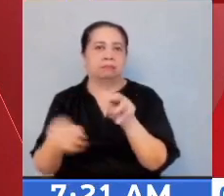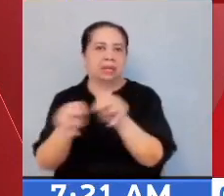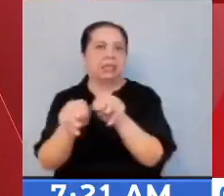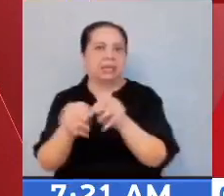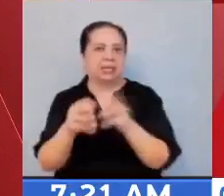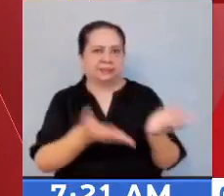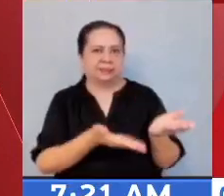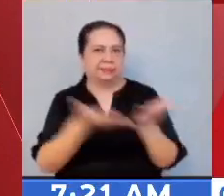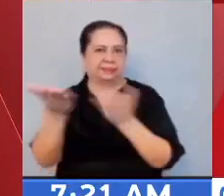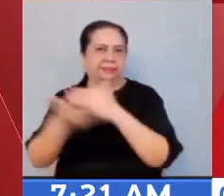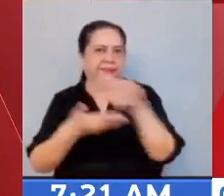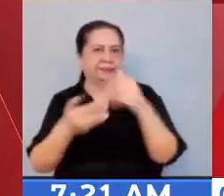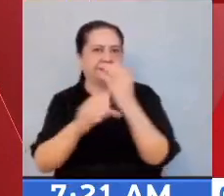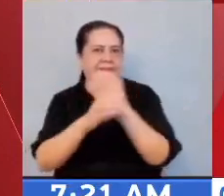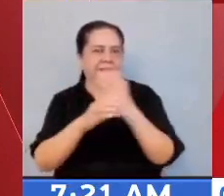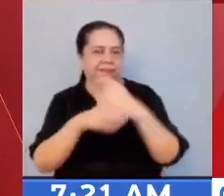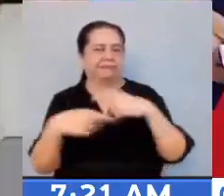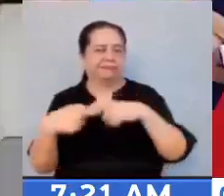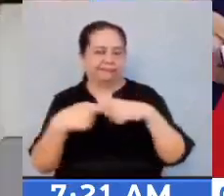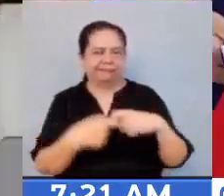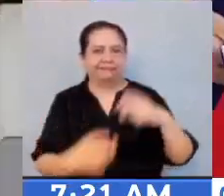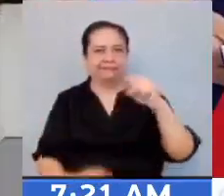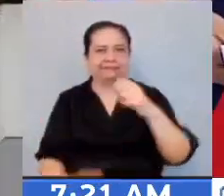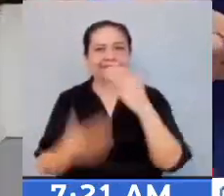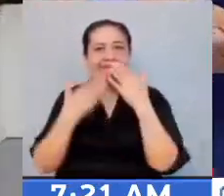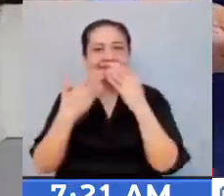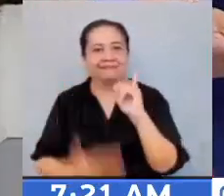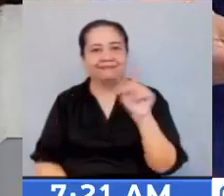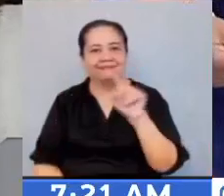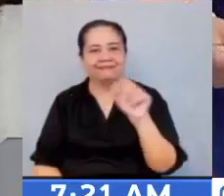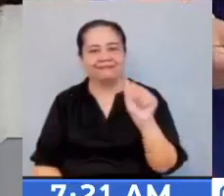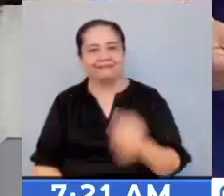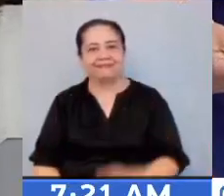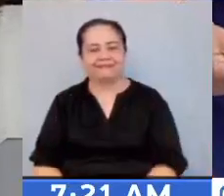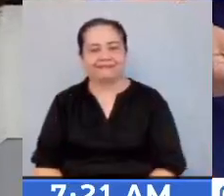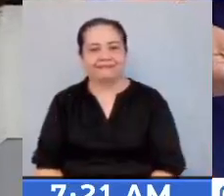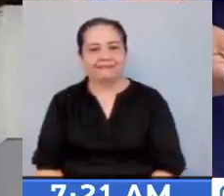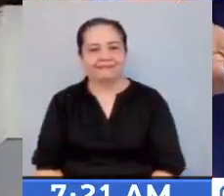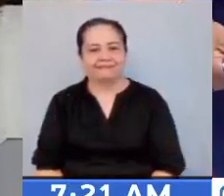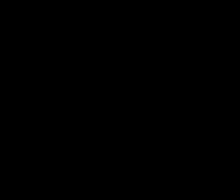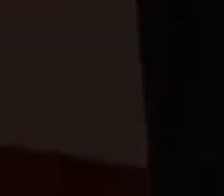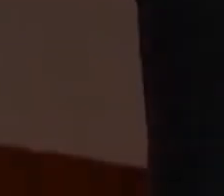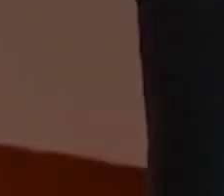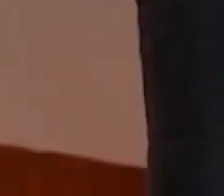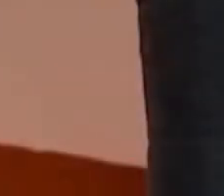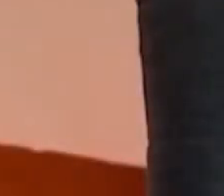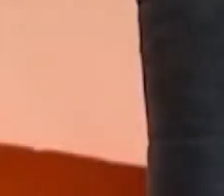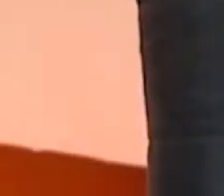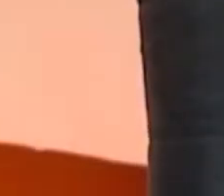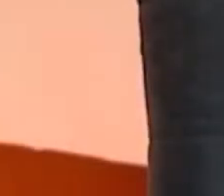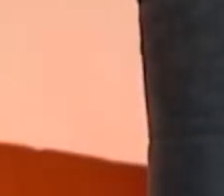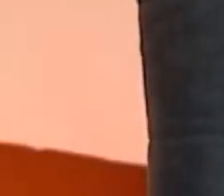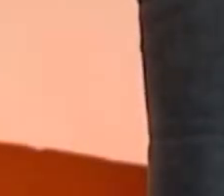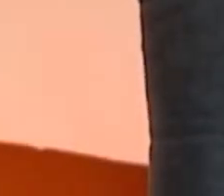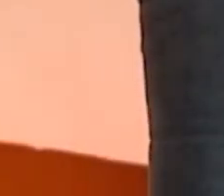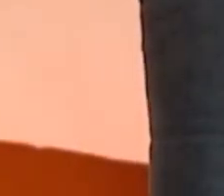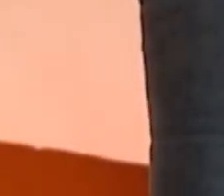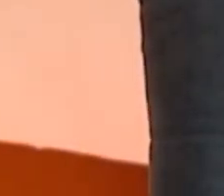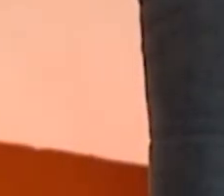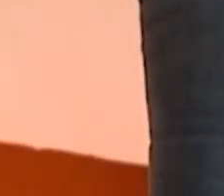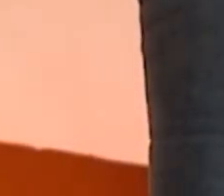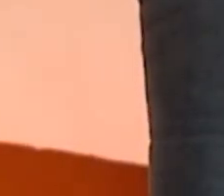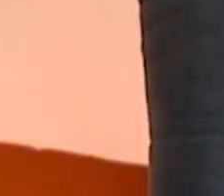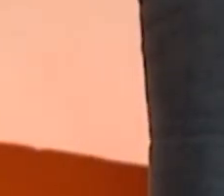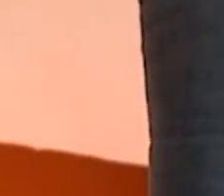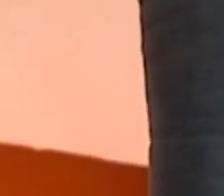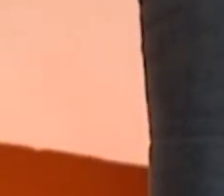mga sasakyan. Okay. Salamat, Isa! Isa Avendaño Umali po ng DCWB. Kapuso, mauna ka sa mga